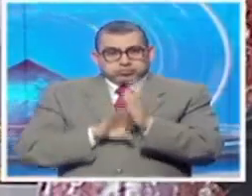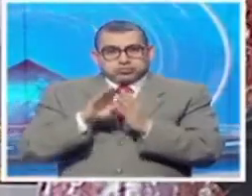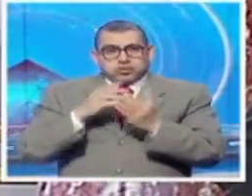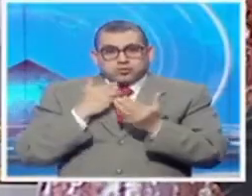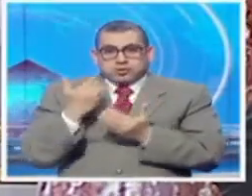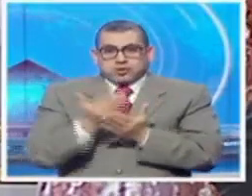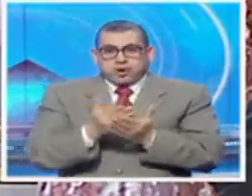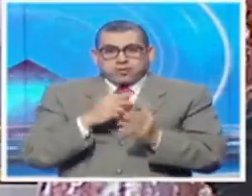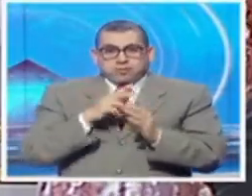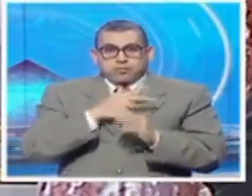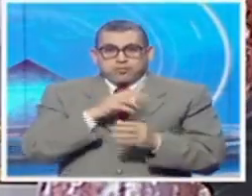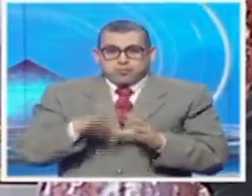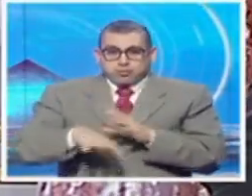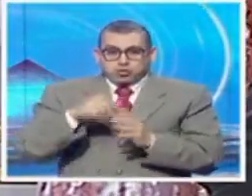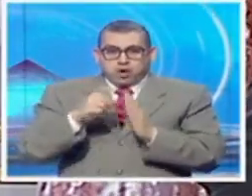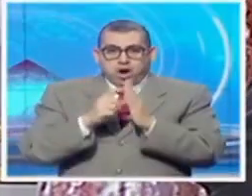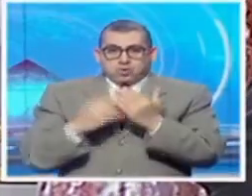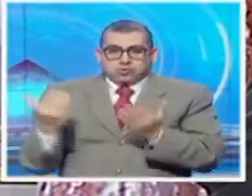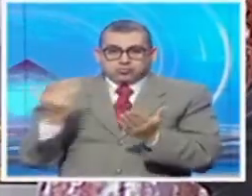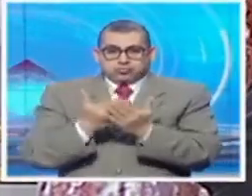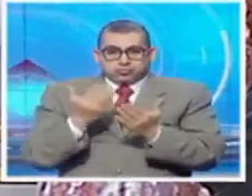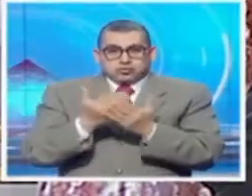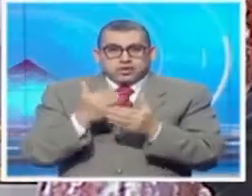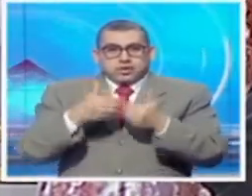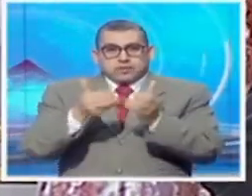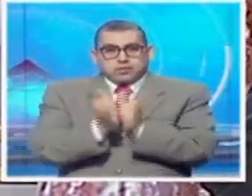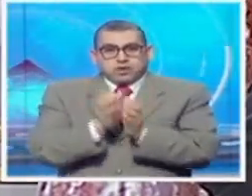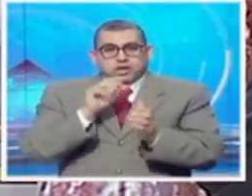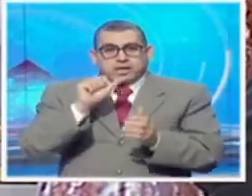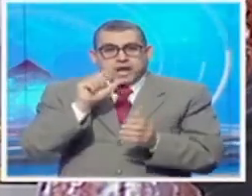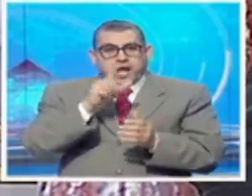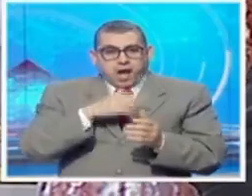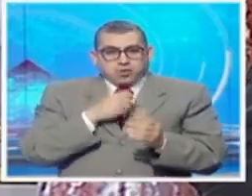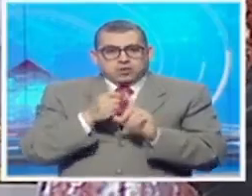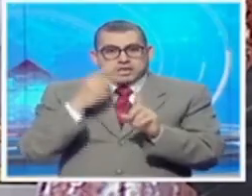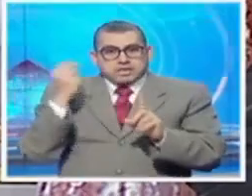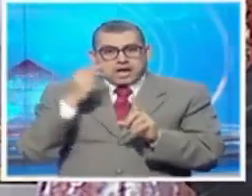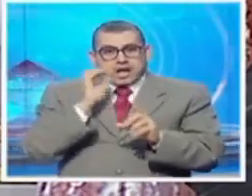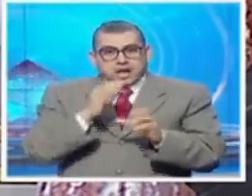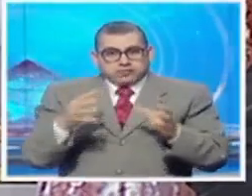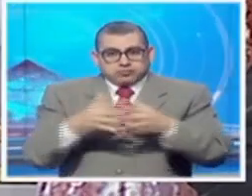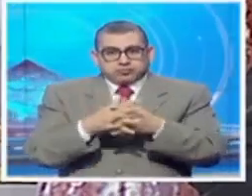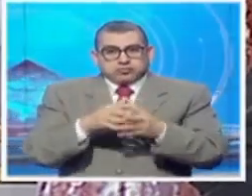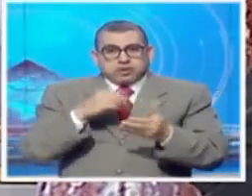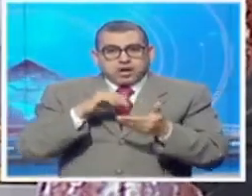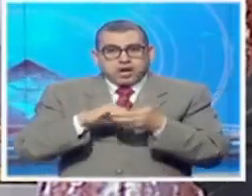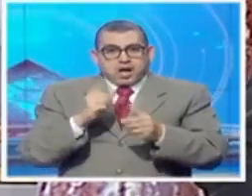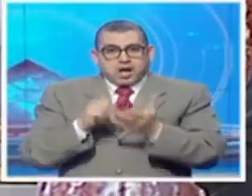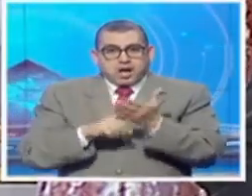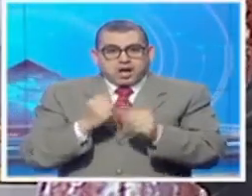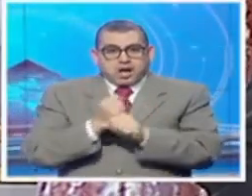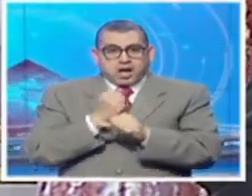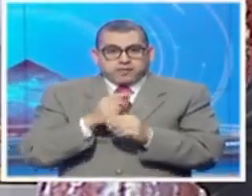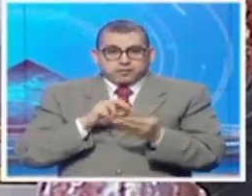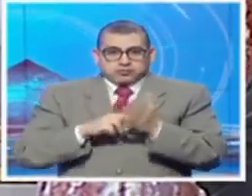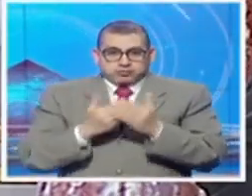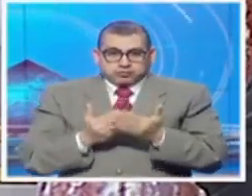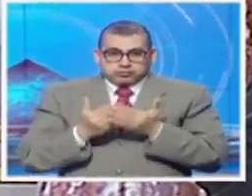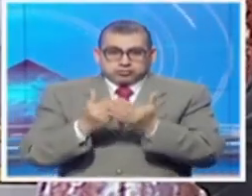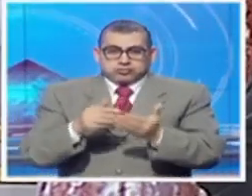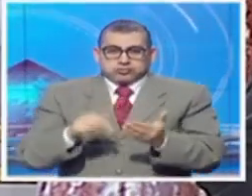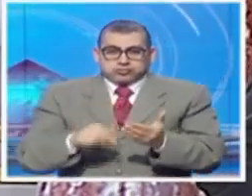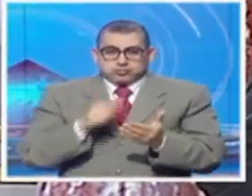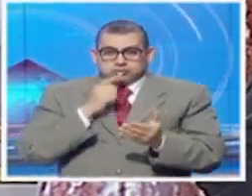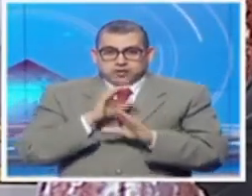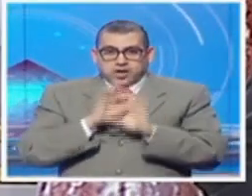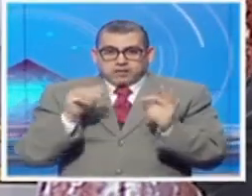بمشروع قانون الاصدار قانون انشاء الغرف السياحيه وتنظيم الاتحاد لها الامر الذي يعمل كذلك على تحقيق مزيد من الاستقلاليه